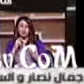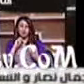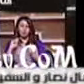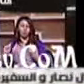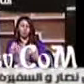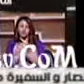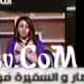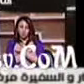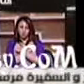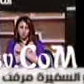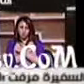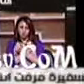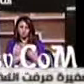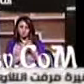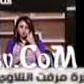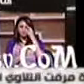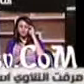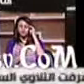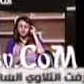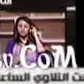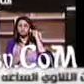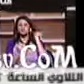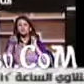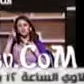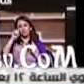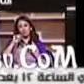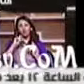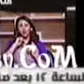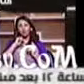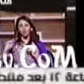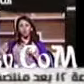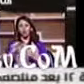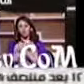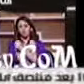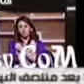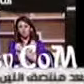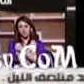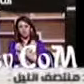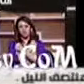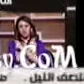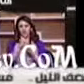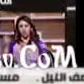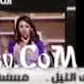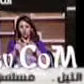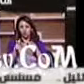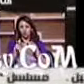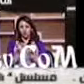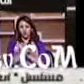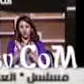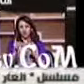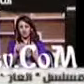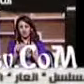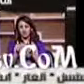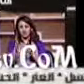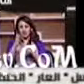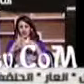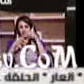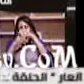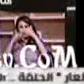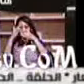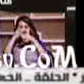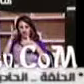هذا في هذا الموضوع يعني اذا المحافظ غدا في مؤتمر صحفي في داخل حزب البناء والتنميه يعلن استقالته من من